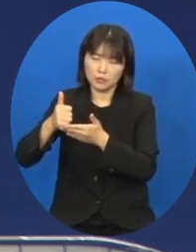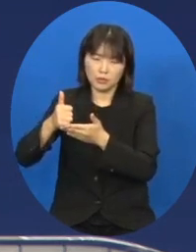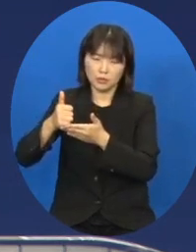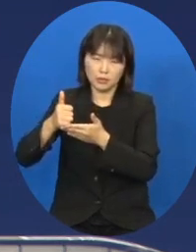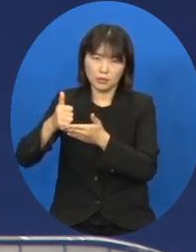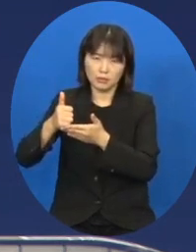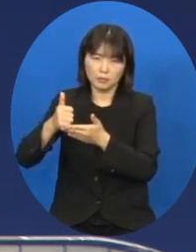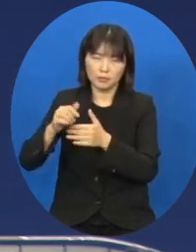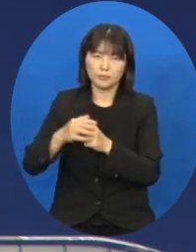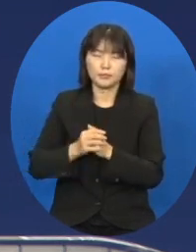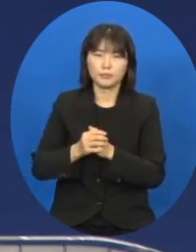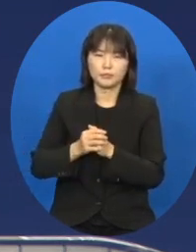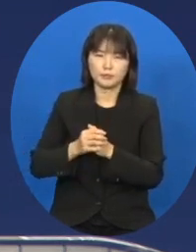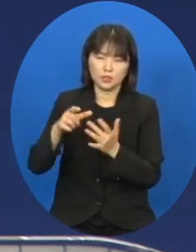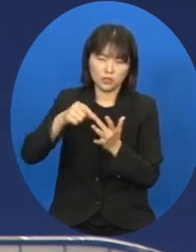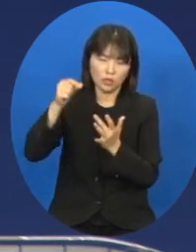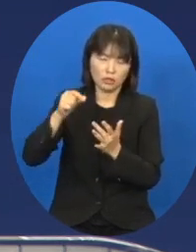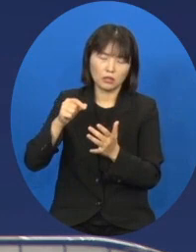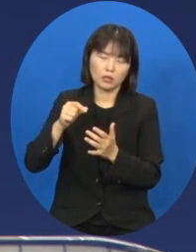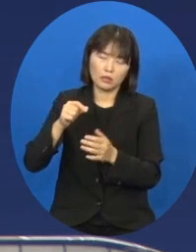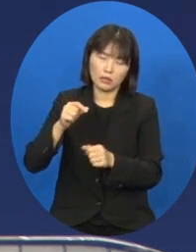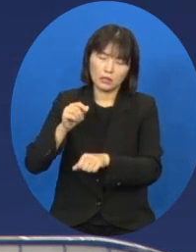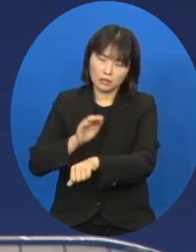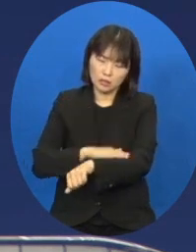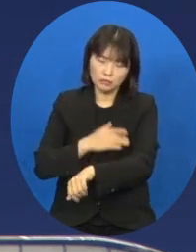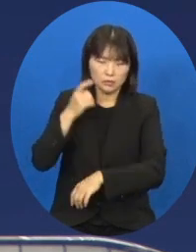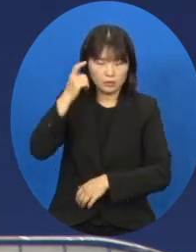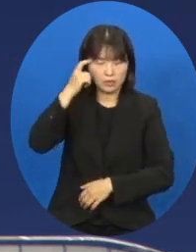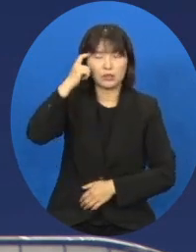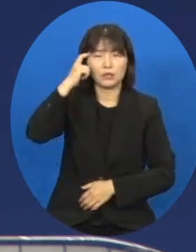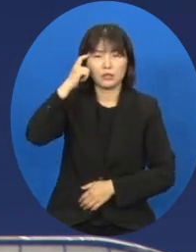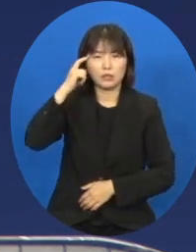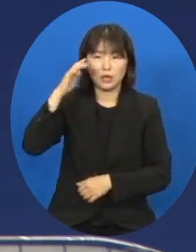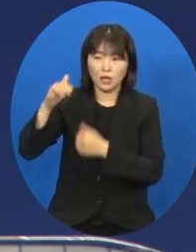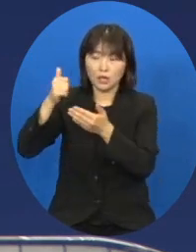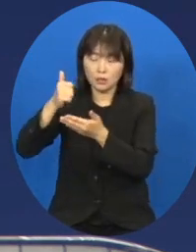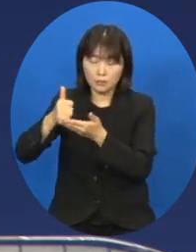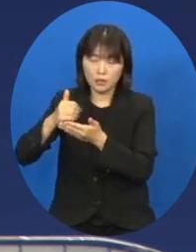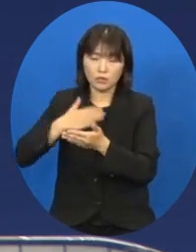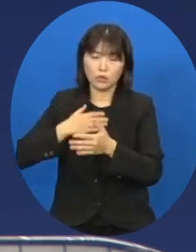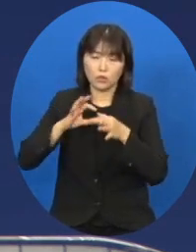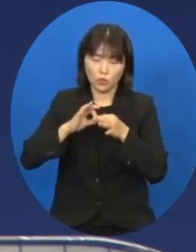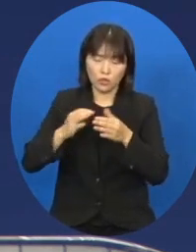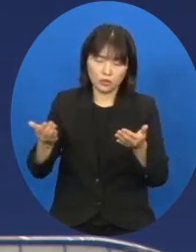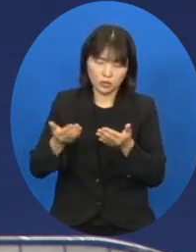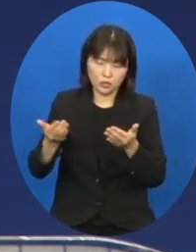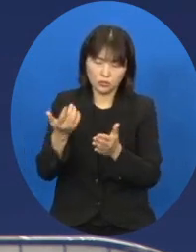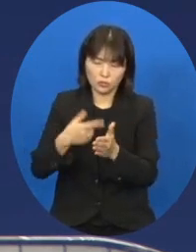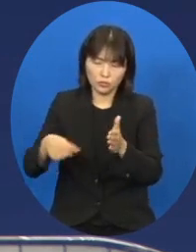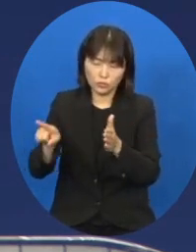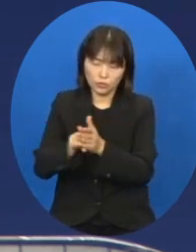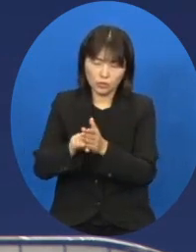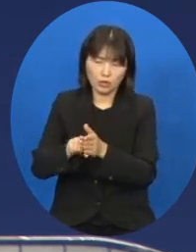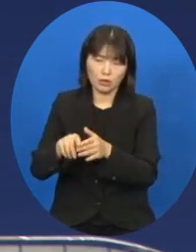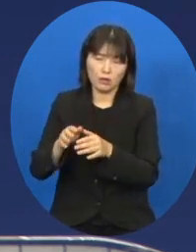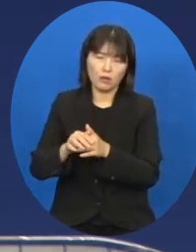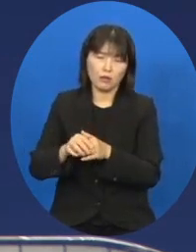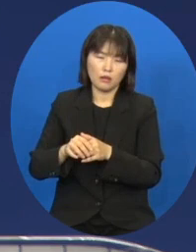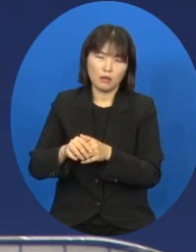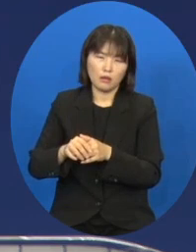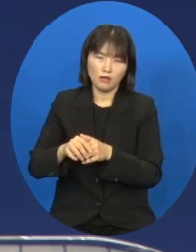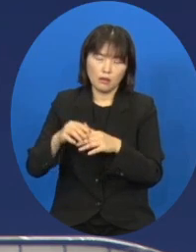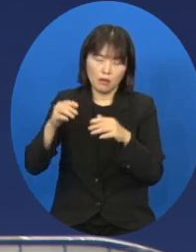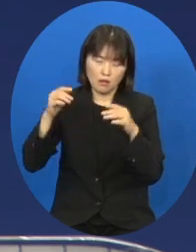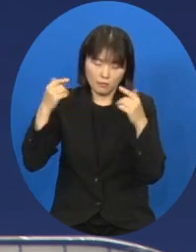선택이었음을 깨닫습니다. 하나님께서는 저를 통해 일하시기 위하여 매번 저를 설득하셔야